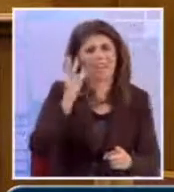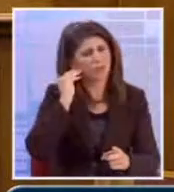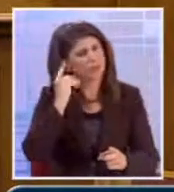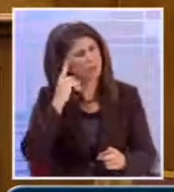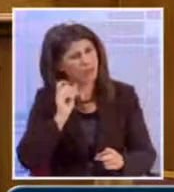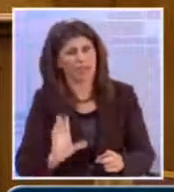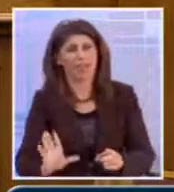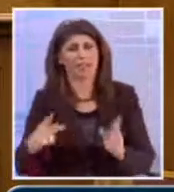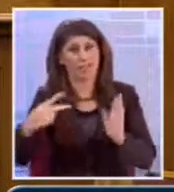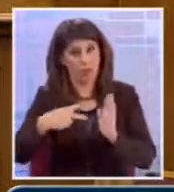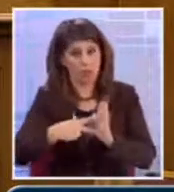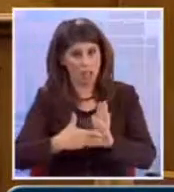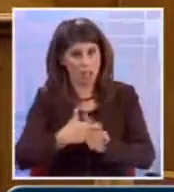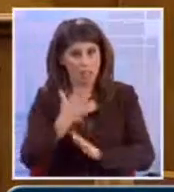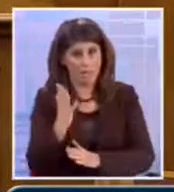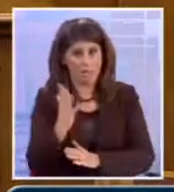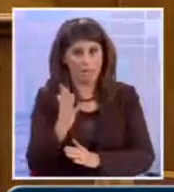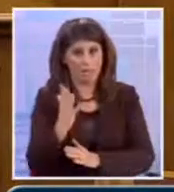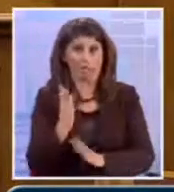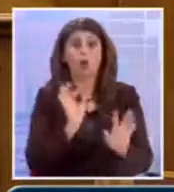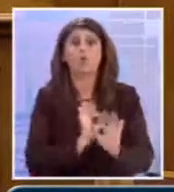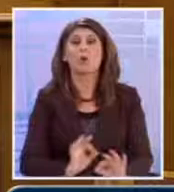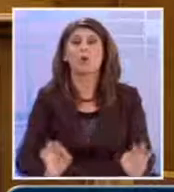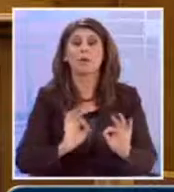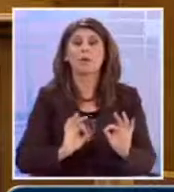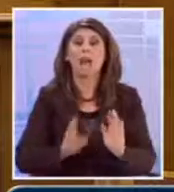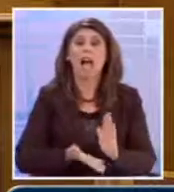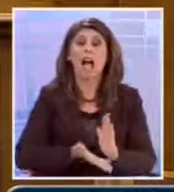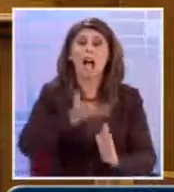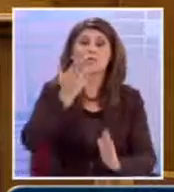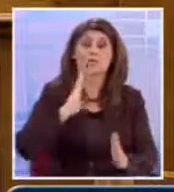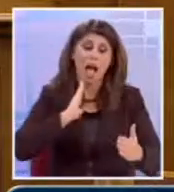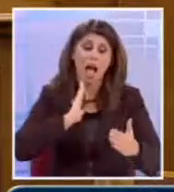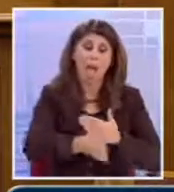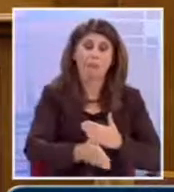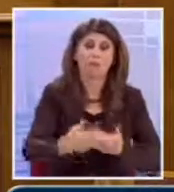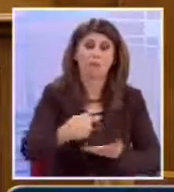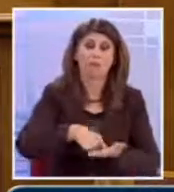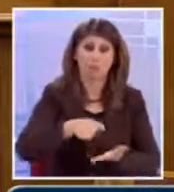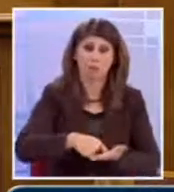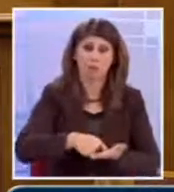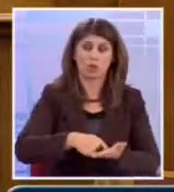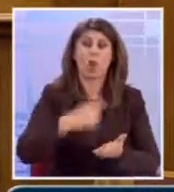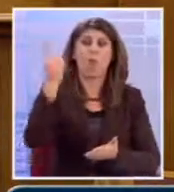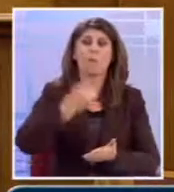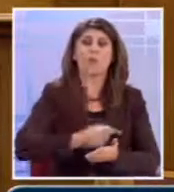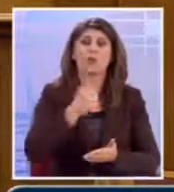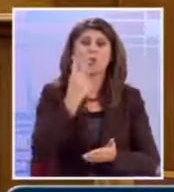το 2015 προβλέπεται αύξηση των άμεσων φόρων σε